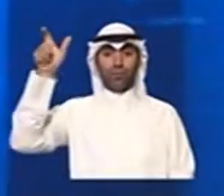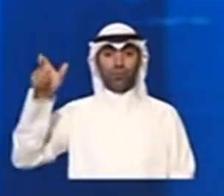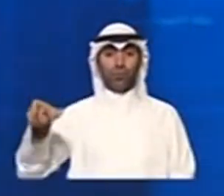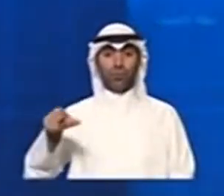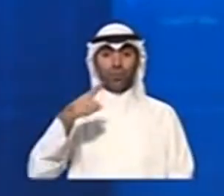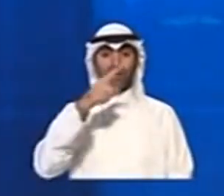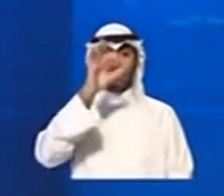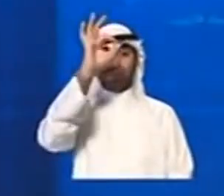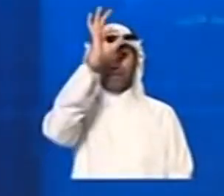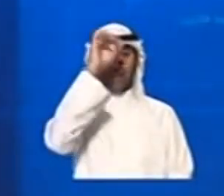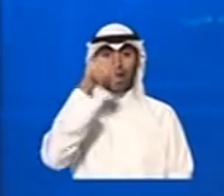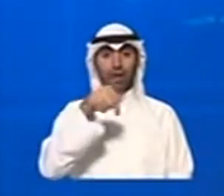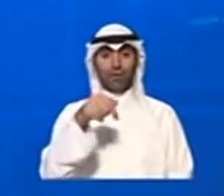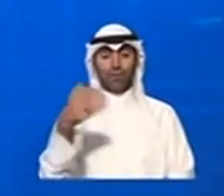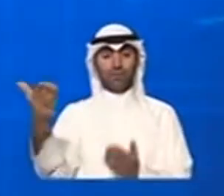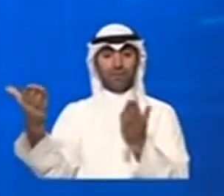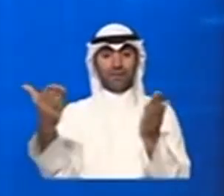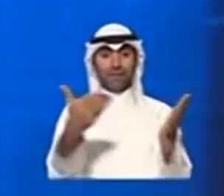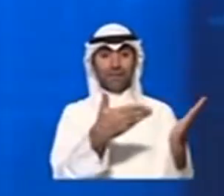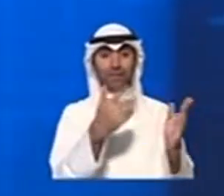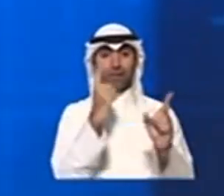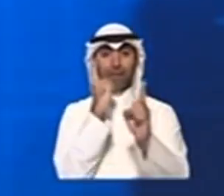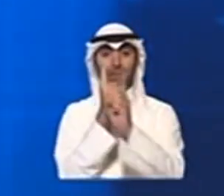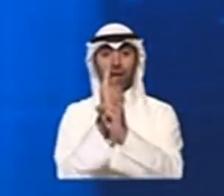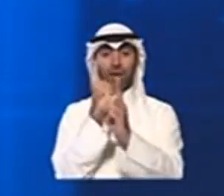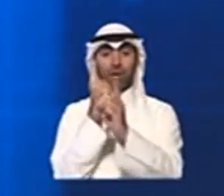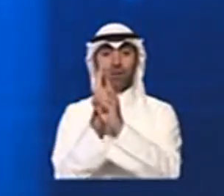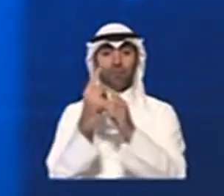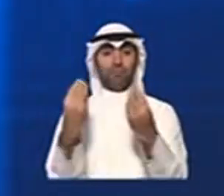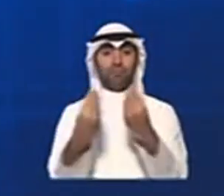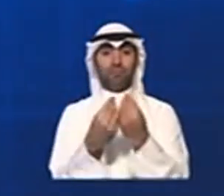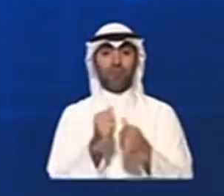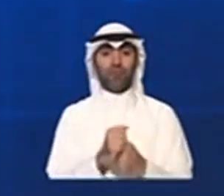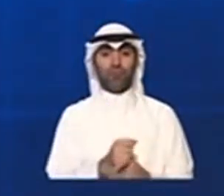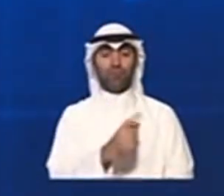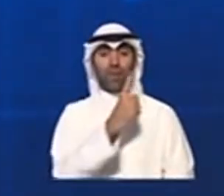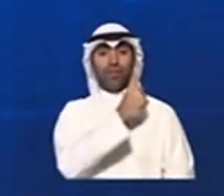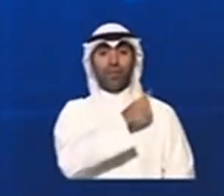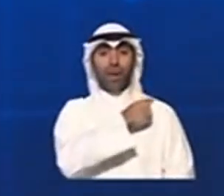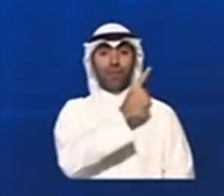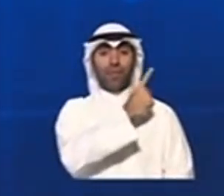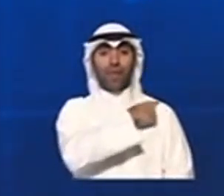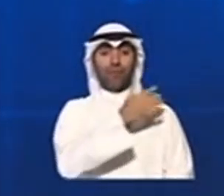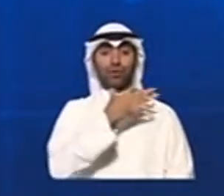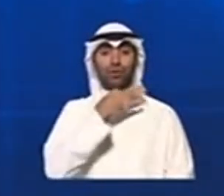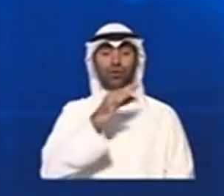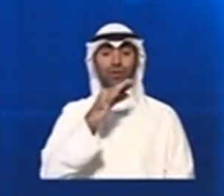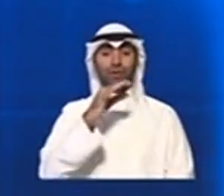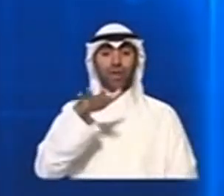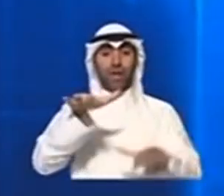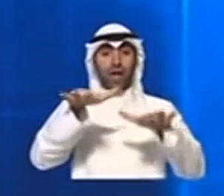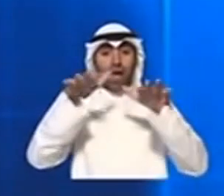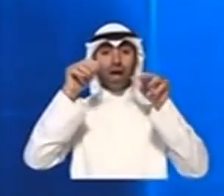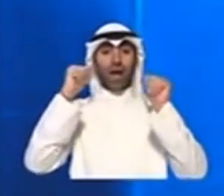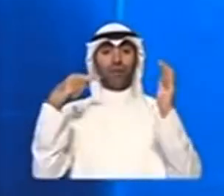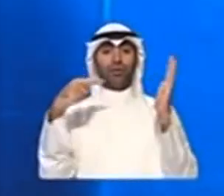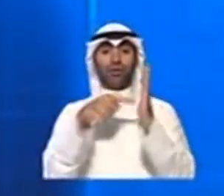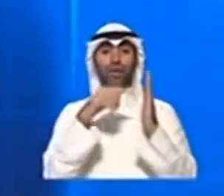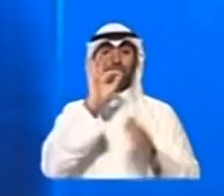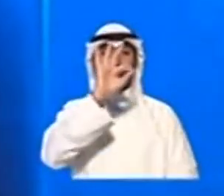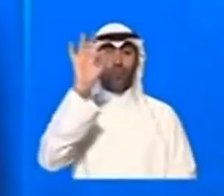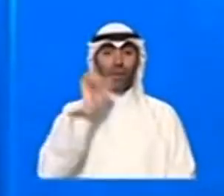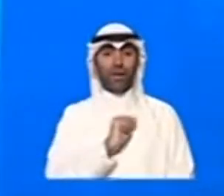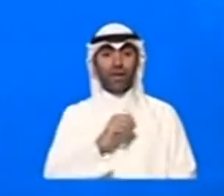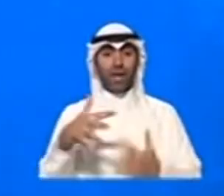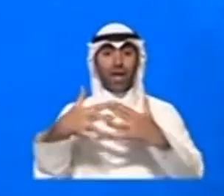جامعة نورثن أريزونا الأمريكية تخصص هندسة كهربائية لأداء القسم أمام، حيث هنأهما